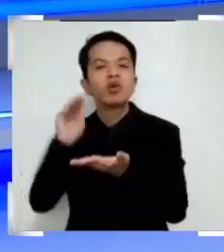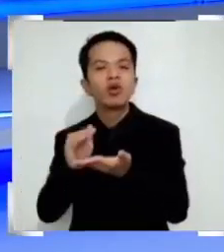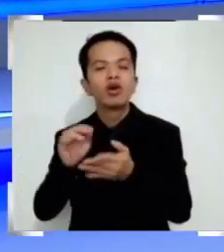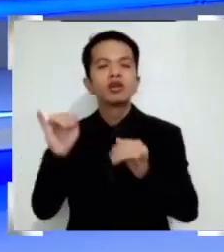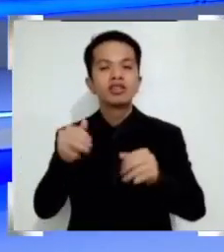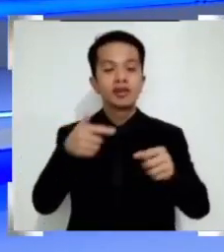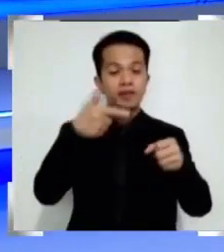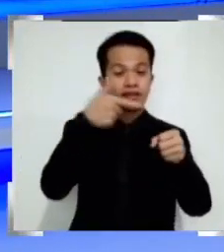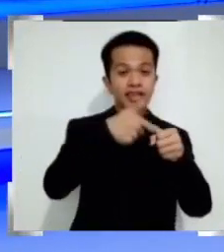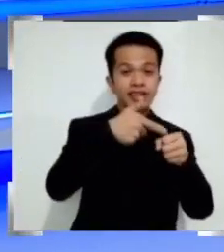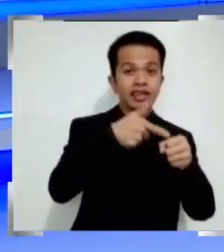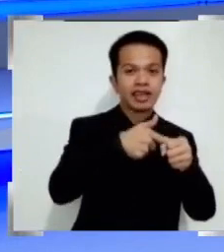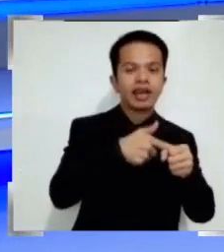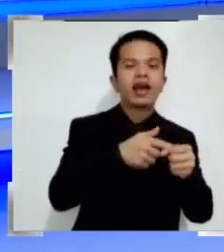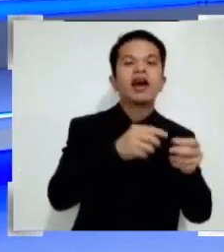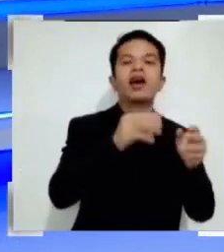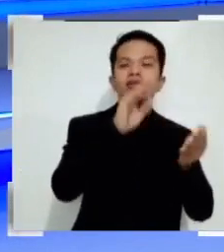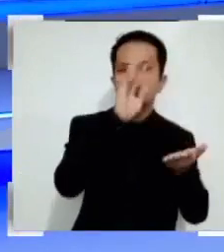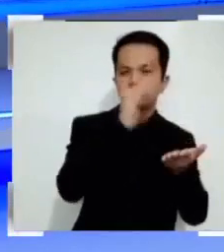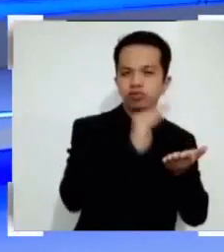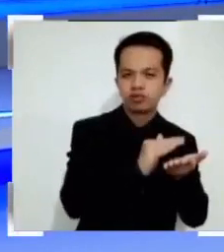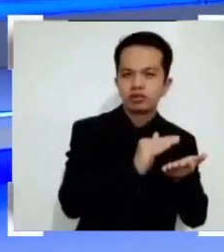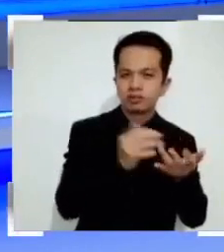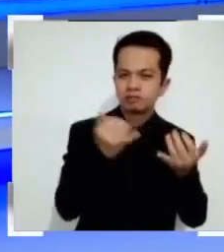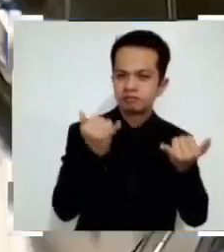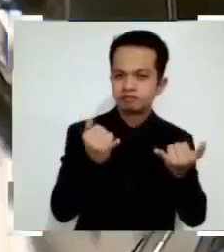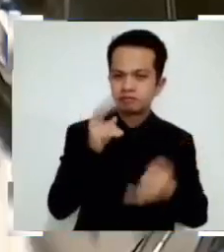na linggo. Saksi si Bernadette Reyes.